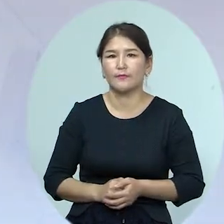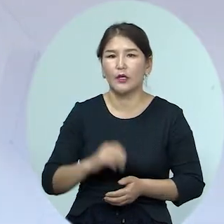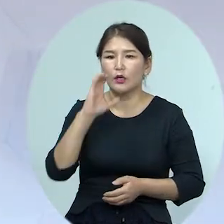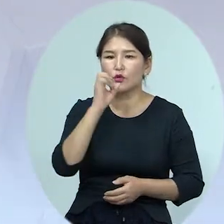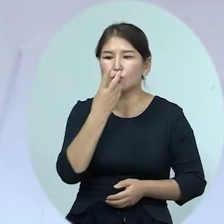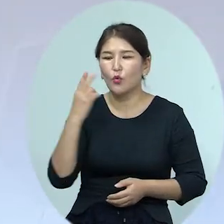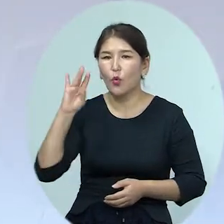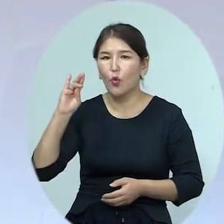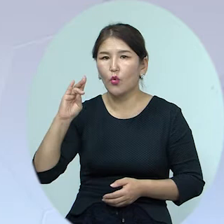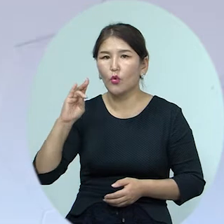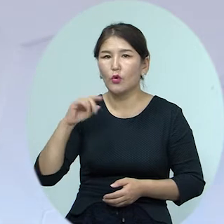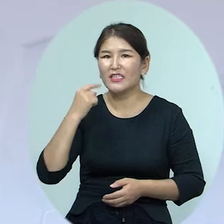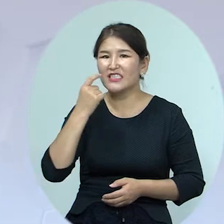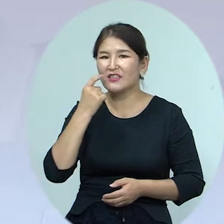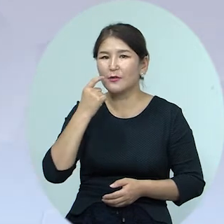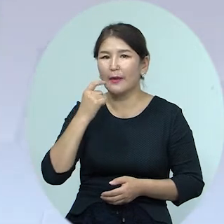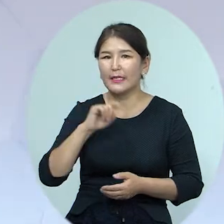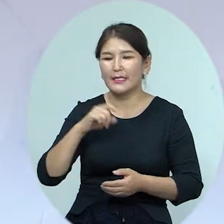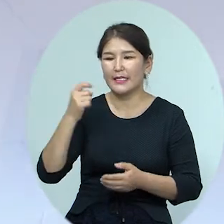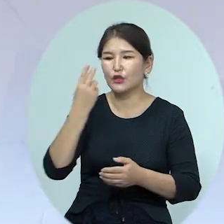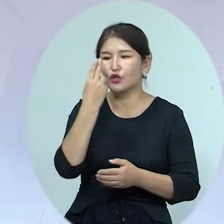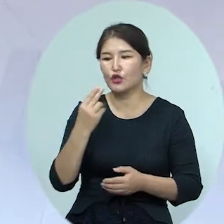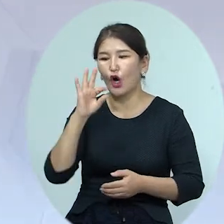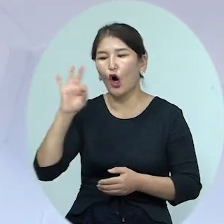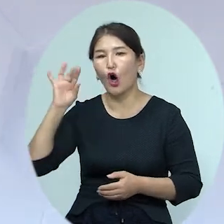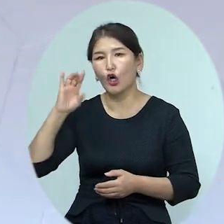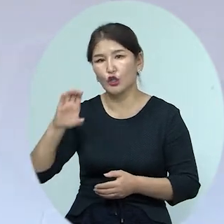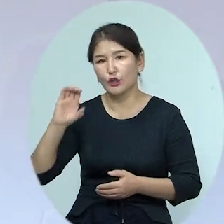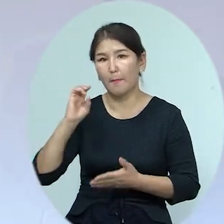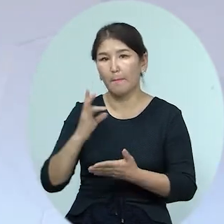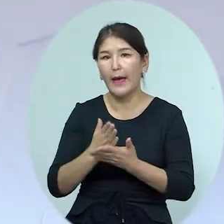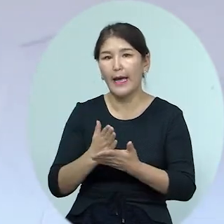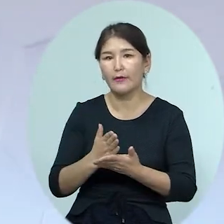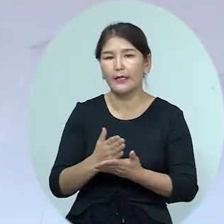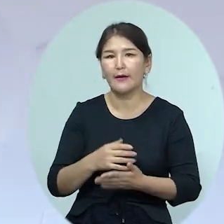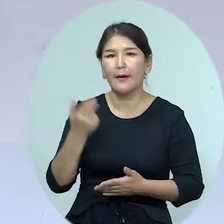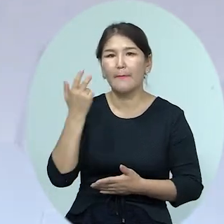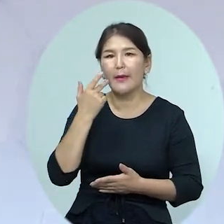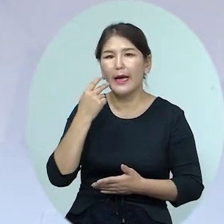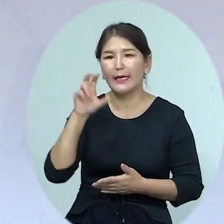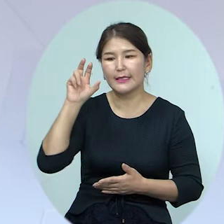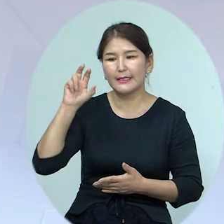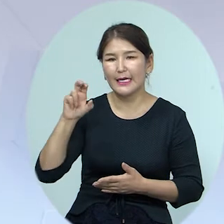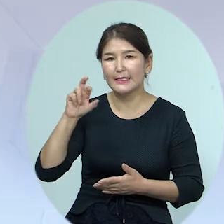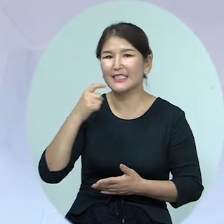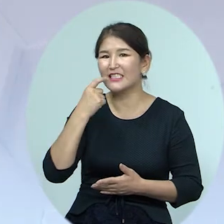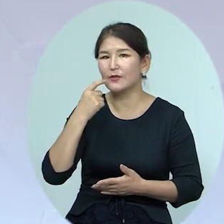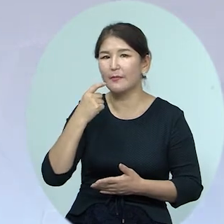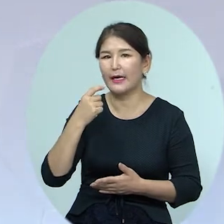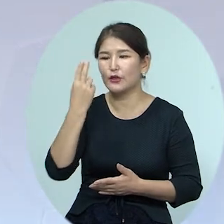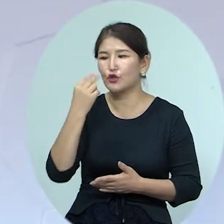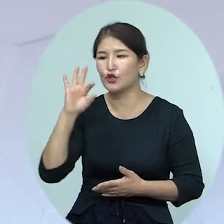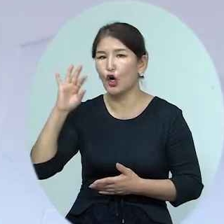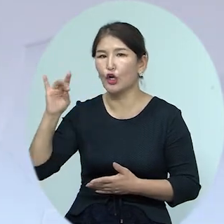сүүн шүдэн цоорсон хүүхдийг эрүүл сүүн шүдтэй харьцуулахад байнгын шүдэн өвчлөх магадлал 2.6